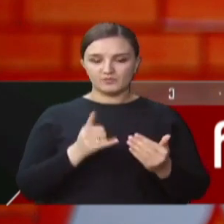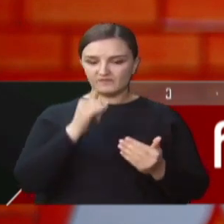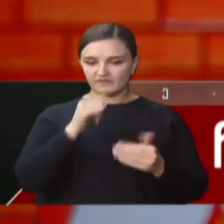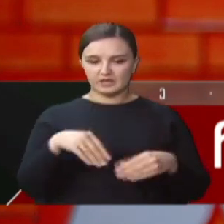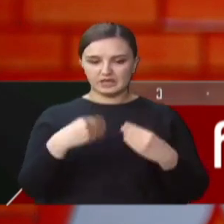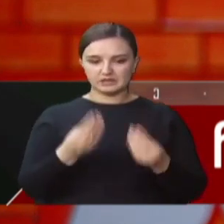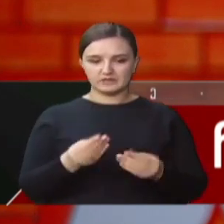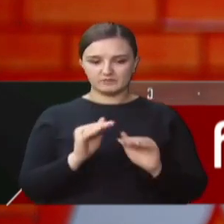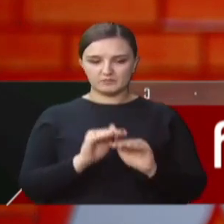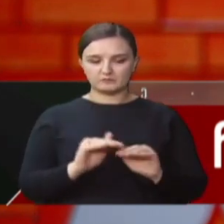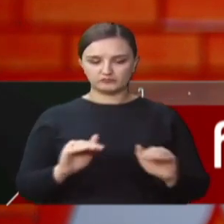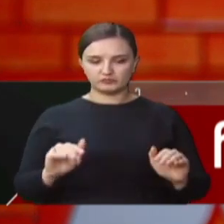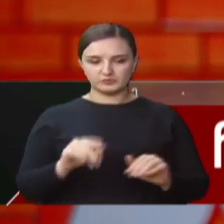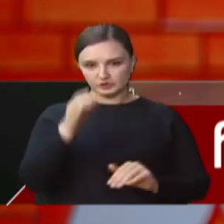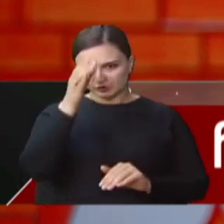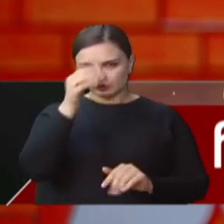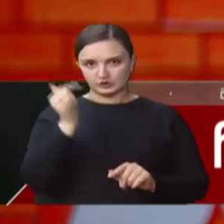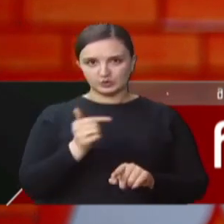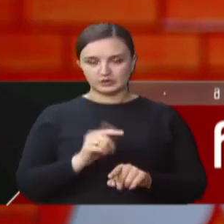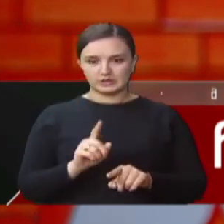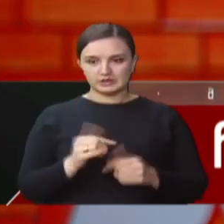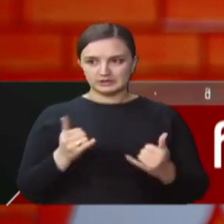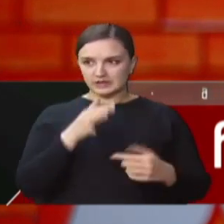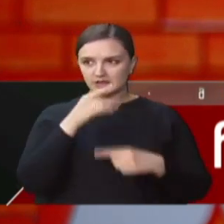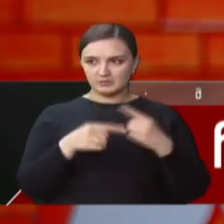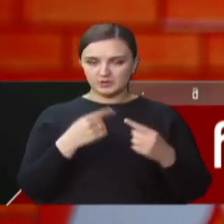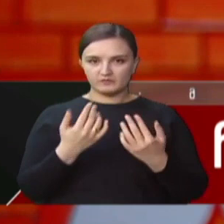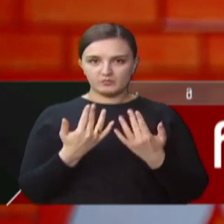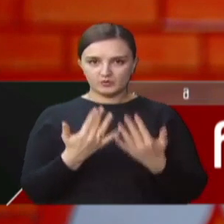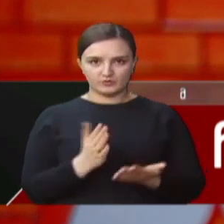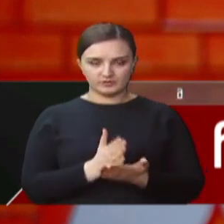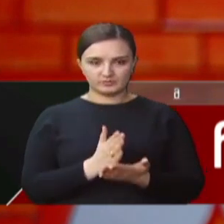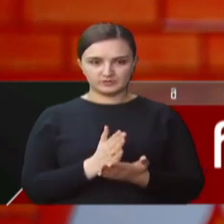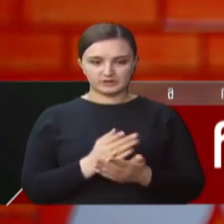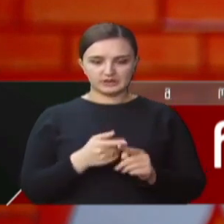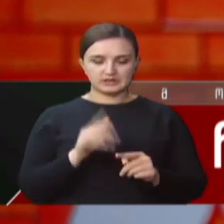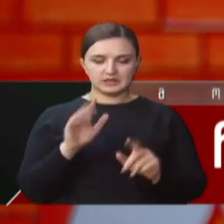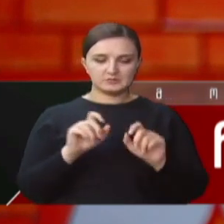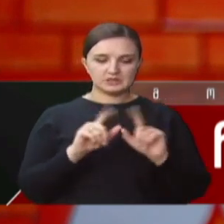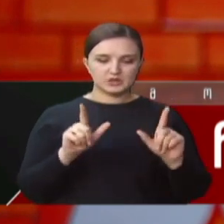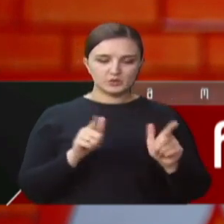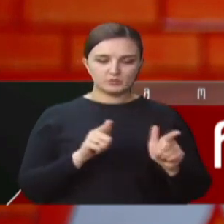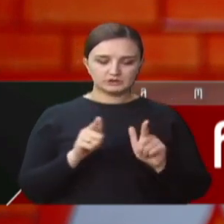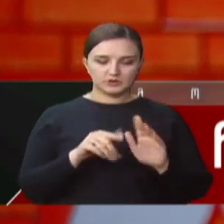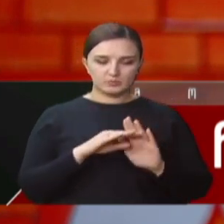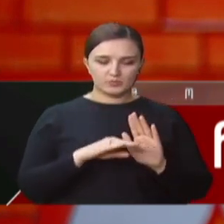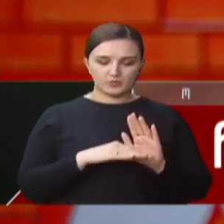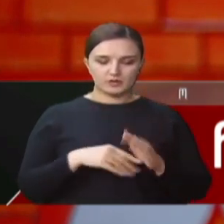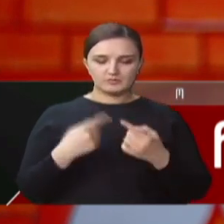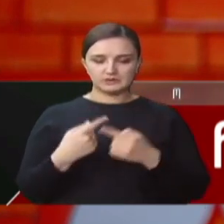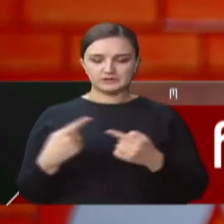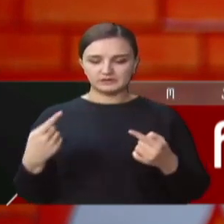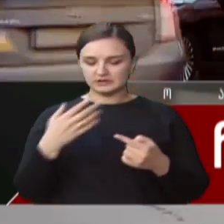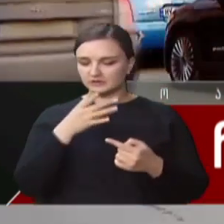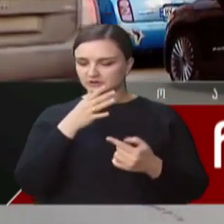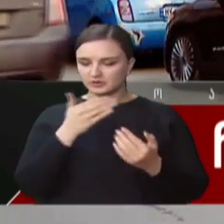verazlevden bavshets iset ცოდნას, რაც თანამედროვე მოთხოვნებს გააჩნია, იქნება ეს სასკოლო მზაობის პროგრამა, იქნება სხვადასხვა